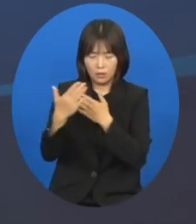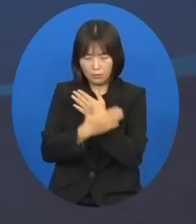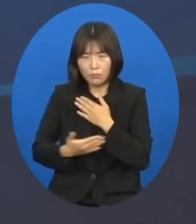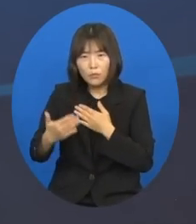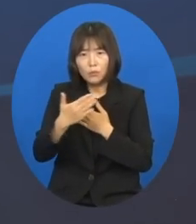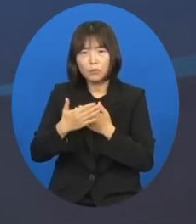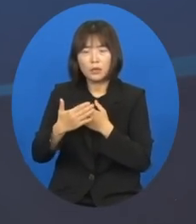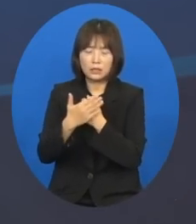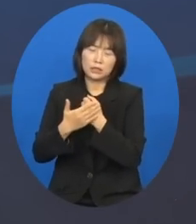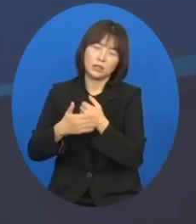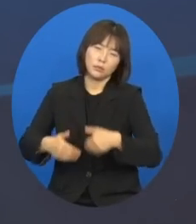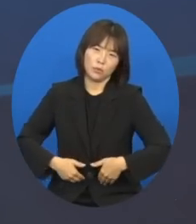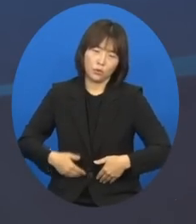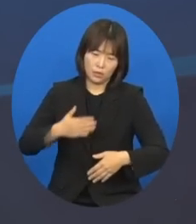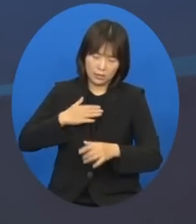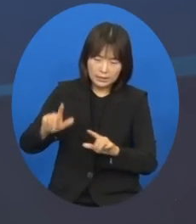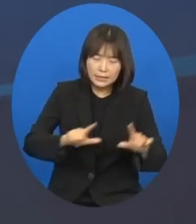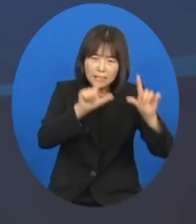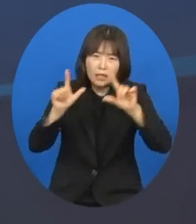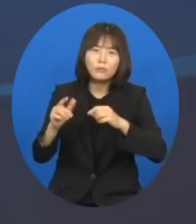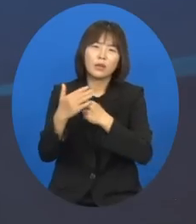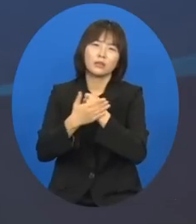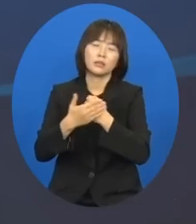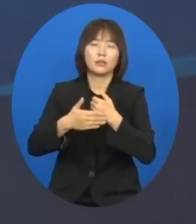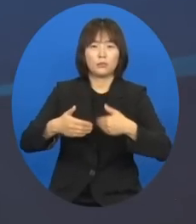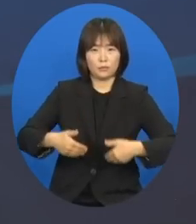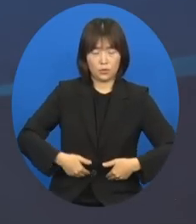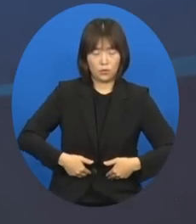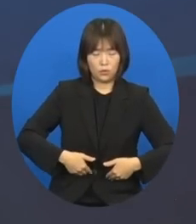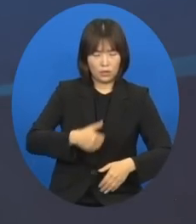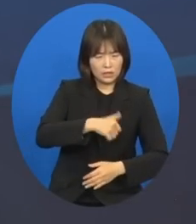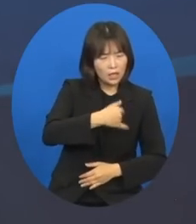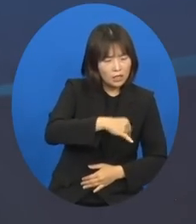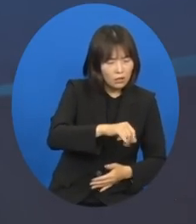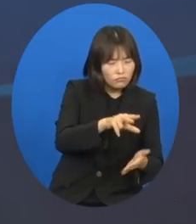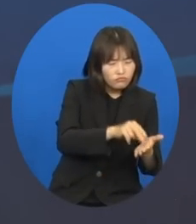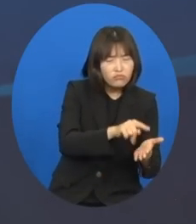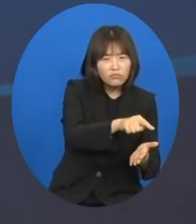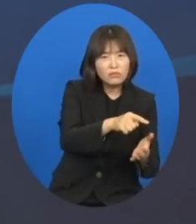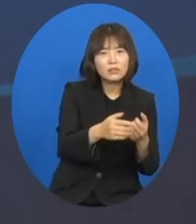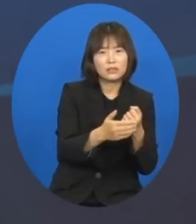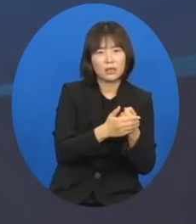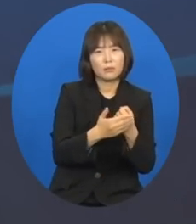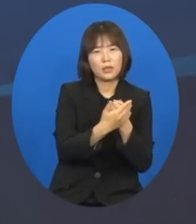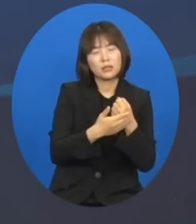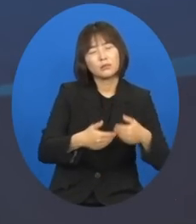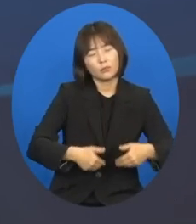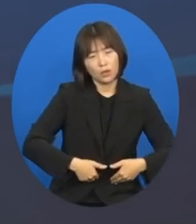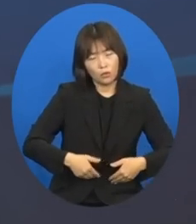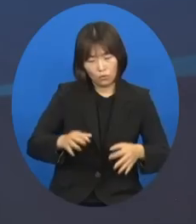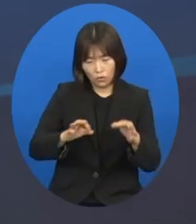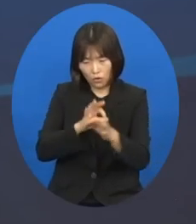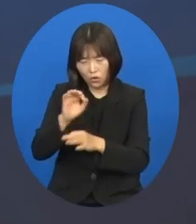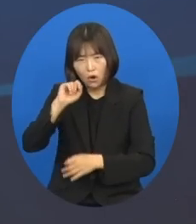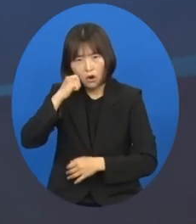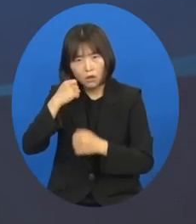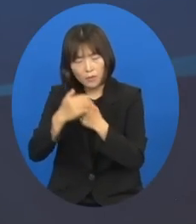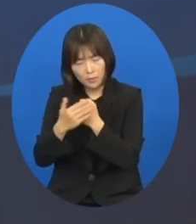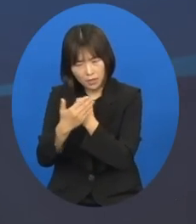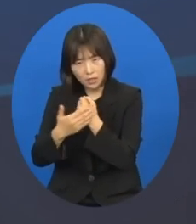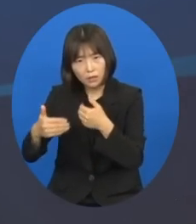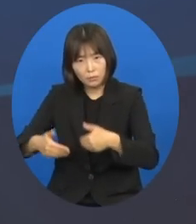필요하고 내 삶의 은혜가 필요하고 우리 자녀의 문제 때문에 은혜가 필요하고 경제적인 어려움 때문에 은혜가